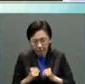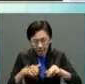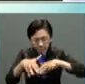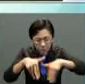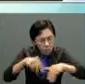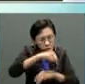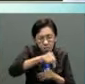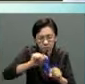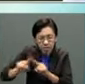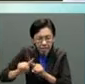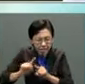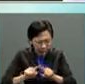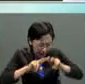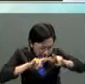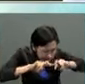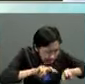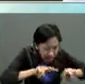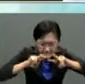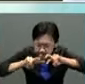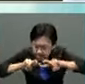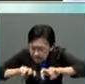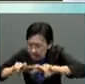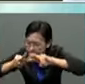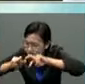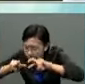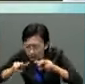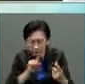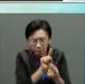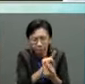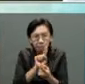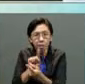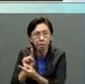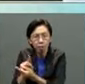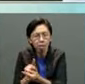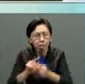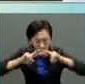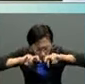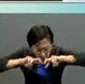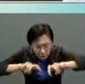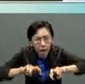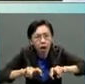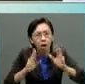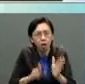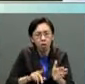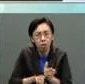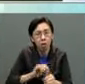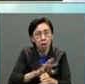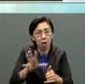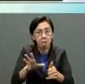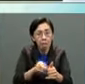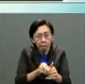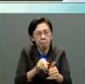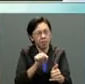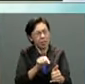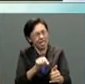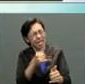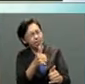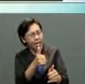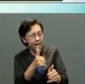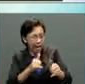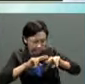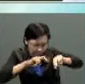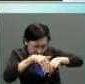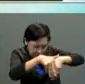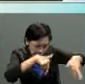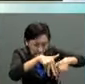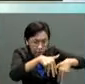นะครับที่เราพูดบ่อยๆคือ active case finding หรือการค้นหาผู้ป่วยเชิงรุกที่จะต้องลงลึกล